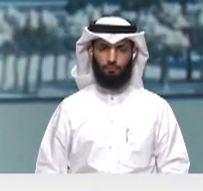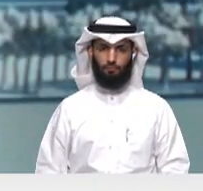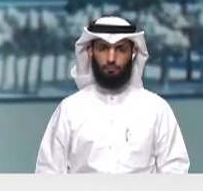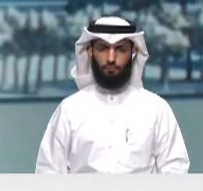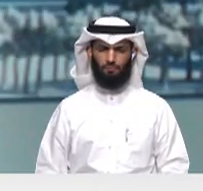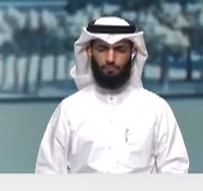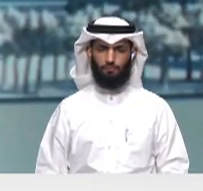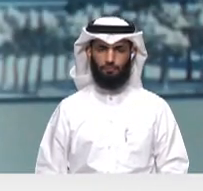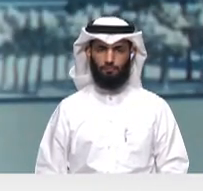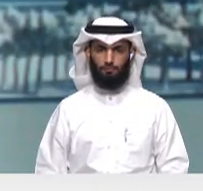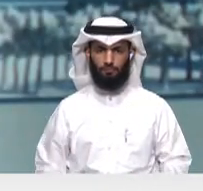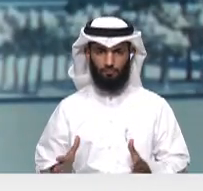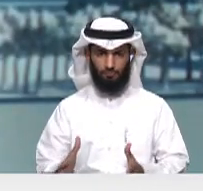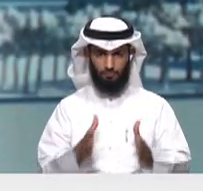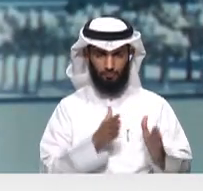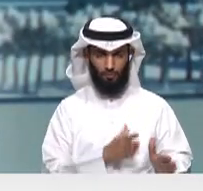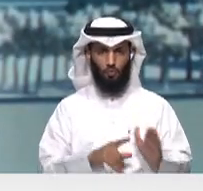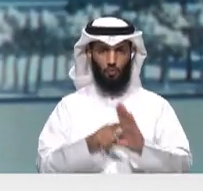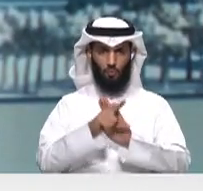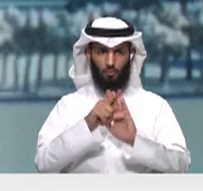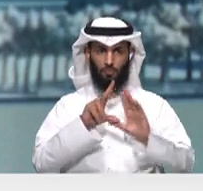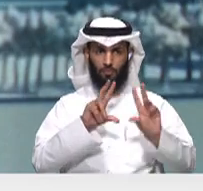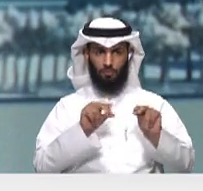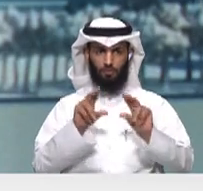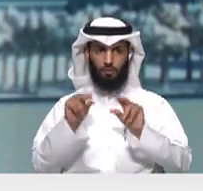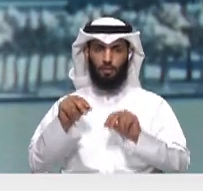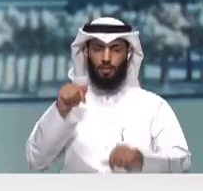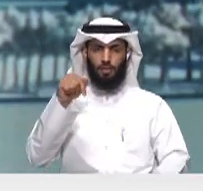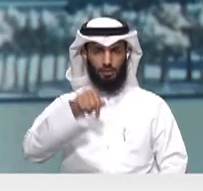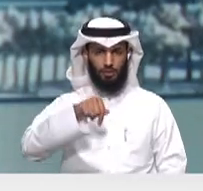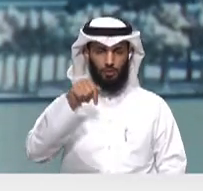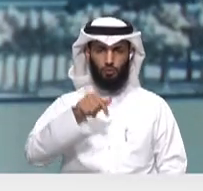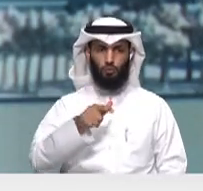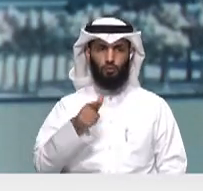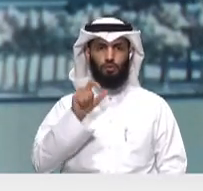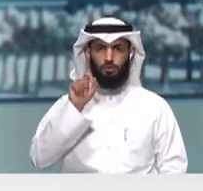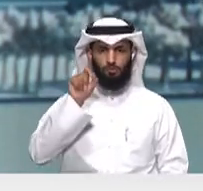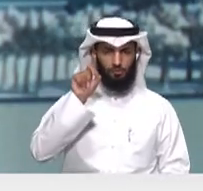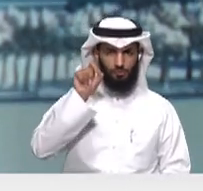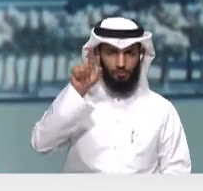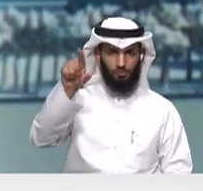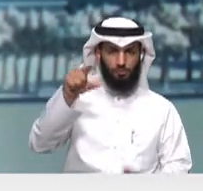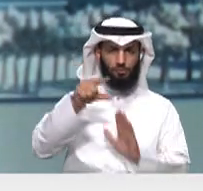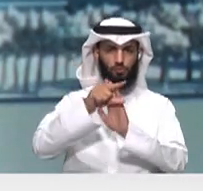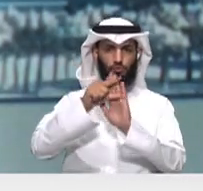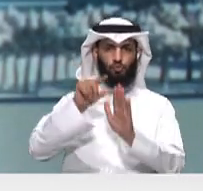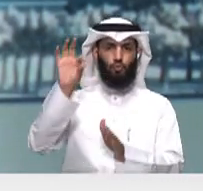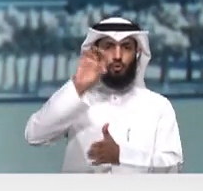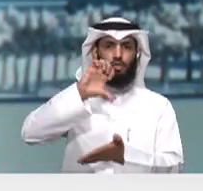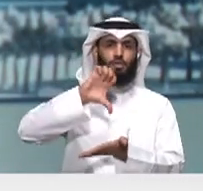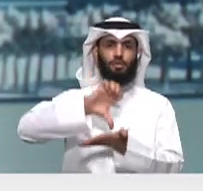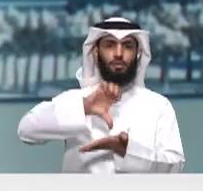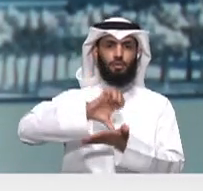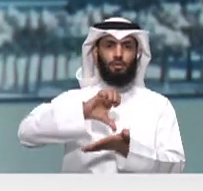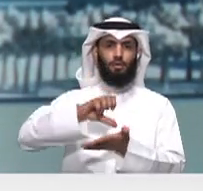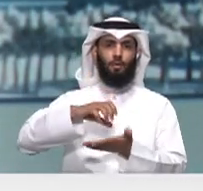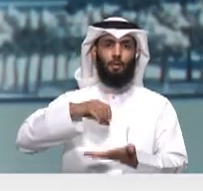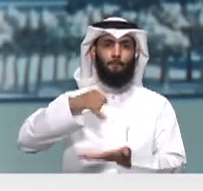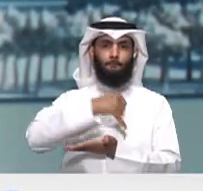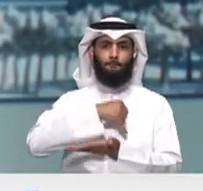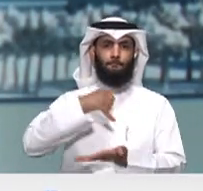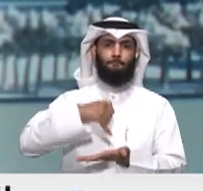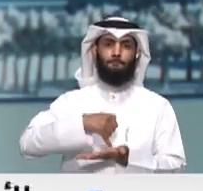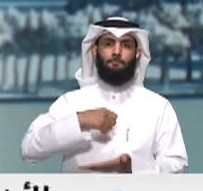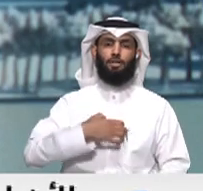وفي نفس السياق وللمزيد من تسليط الضوء أيضا، ينضم إلينا من طهران مدير المركز العربي